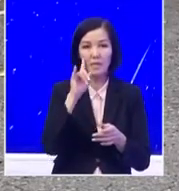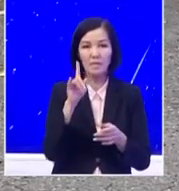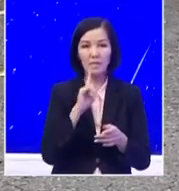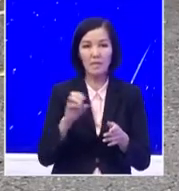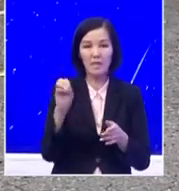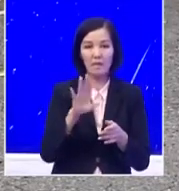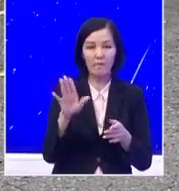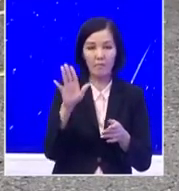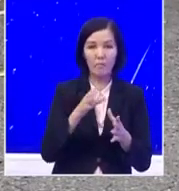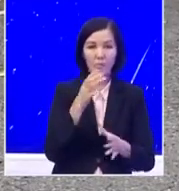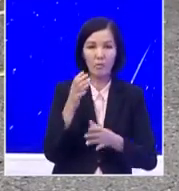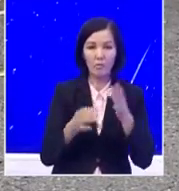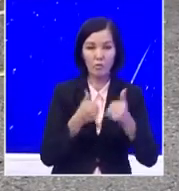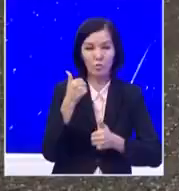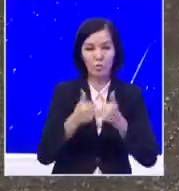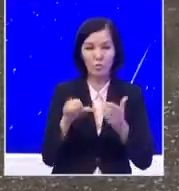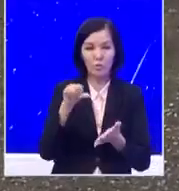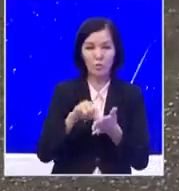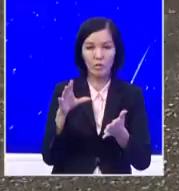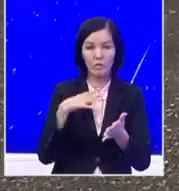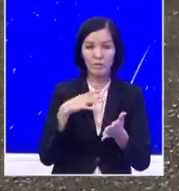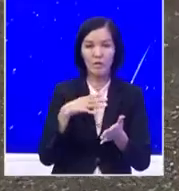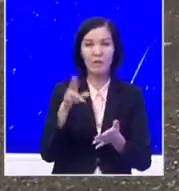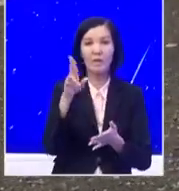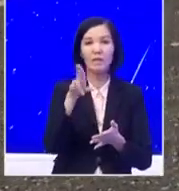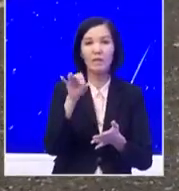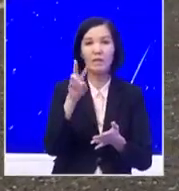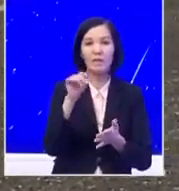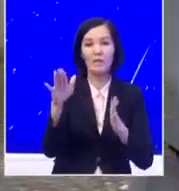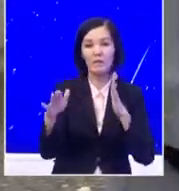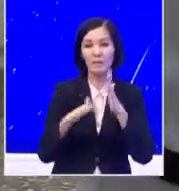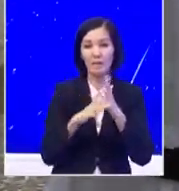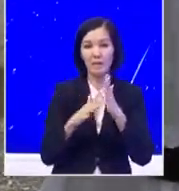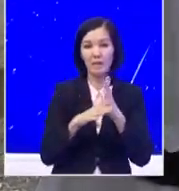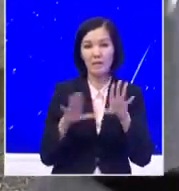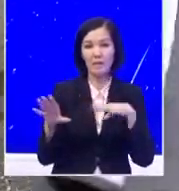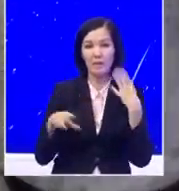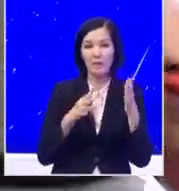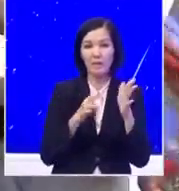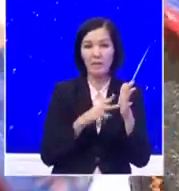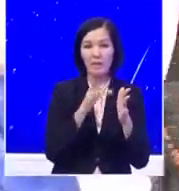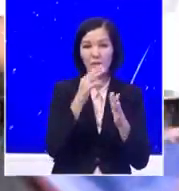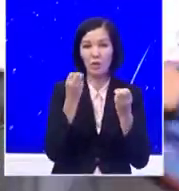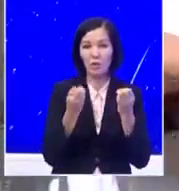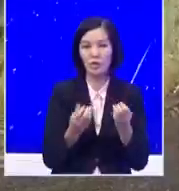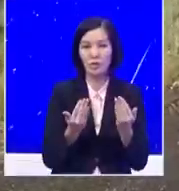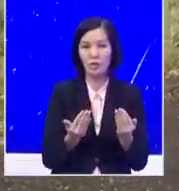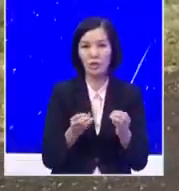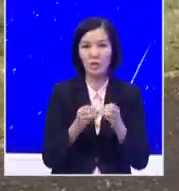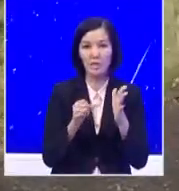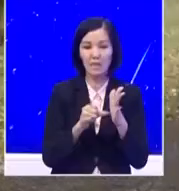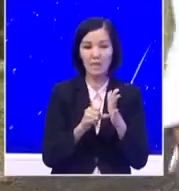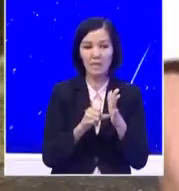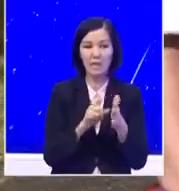Европы, международных турниров. Данелия Акатаева каратэшин киокушинкай занимается 7 лет. Сейчас ей 16. Хрупкая, но в то же